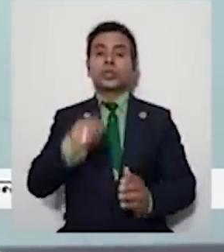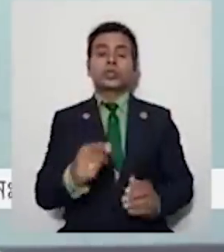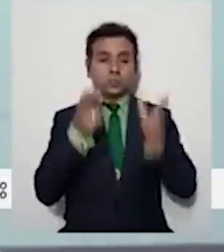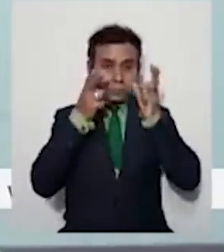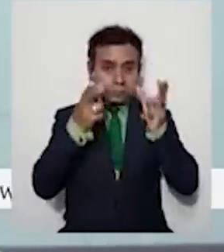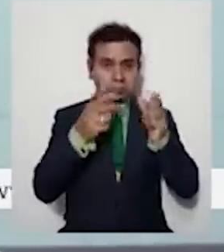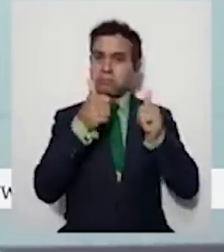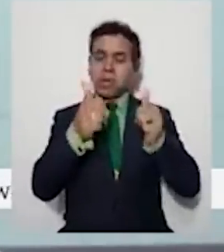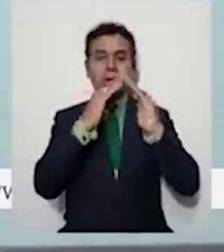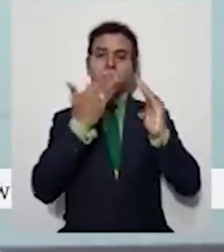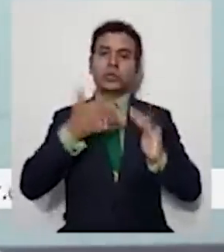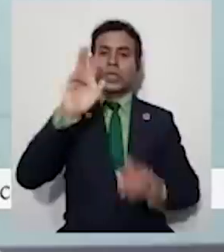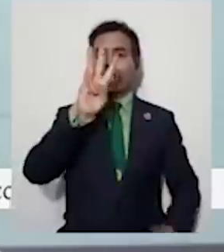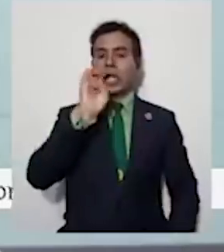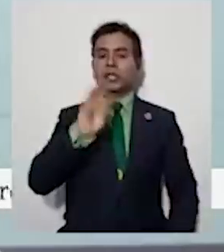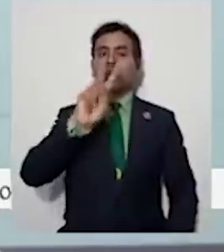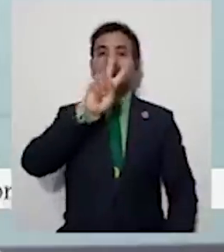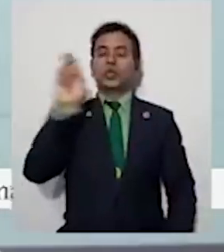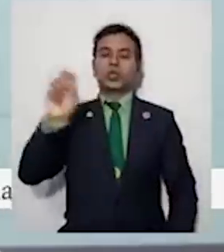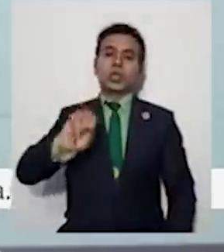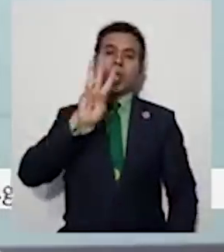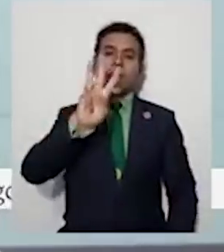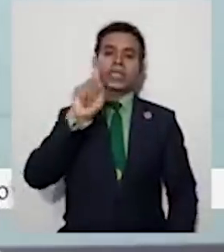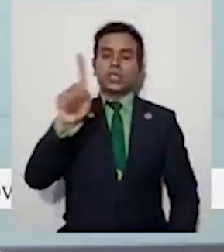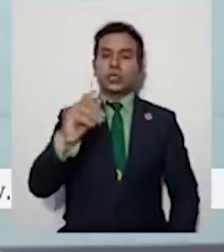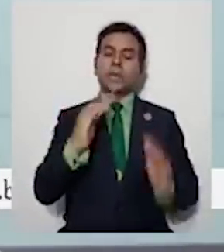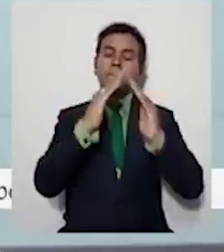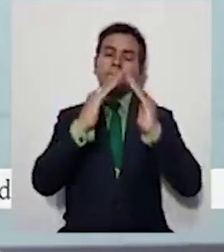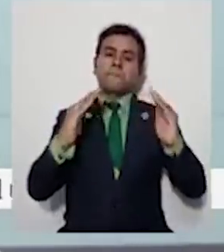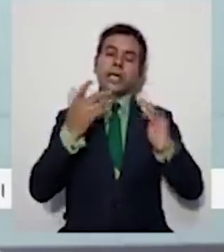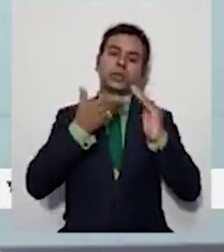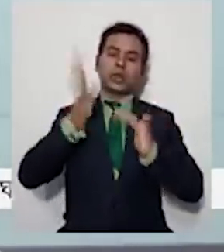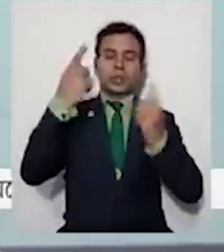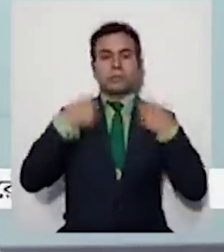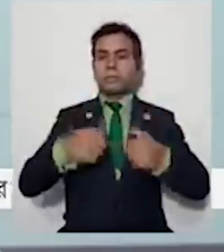এবং বর্তমানে মোট হোম কোয়ারেন্টাইন এবং প্রাতিষ্ঠানিক কোয়ারেন্টাইন সহ আছেন